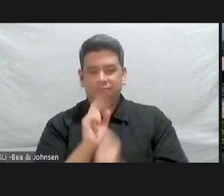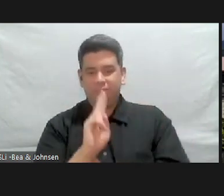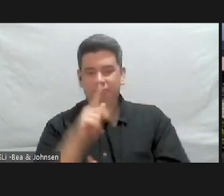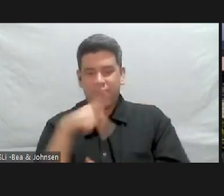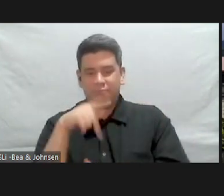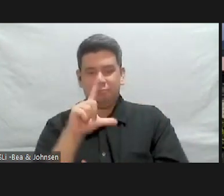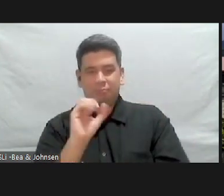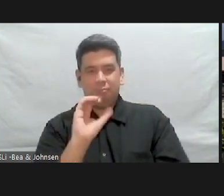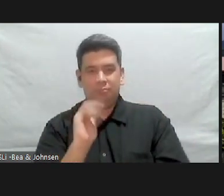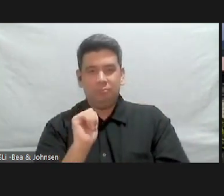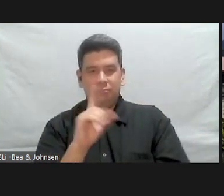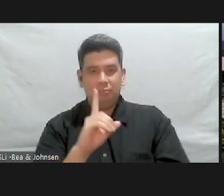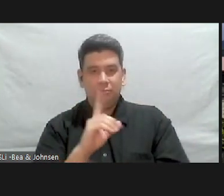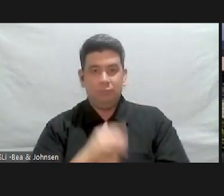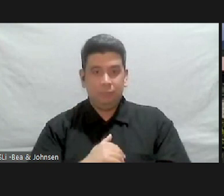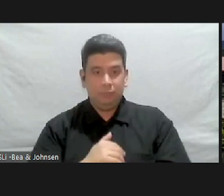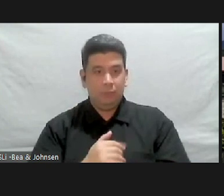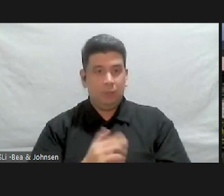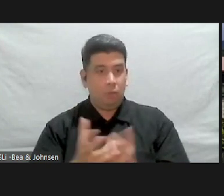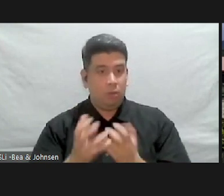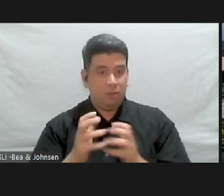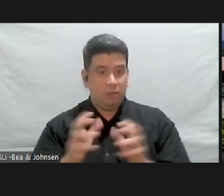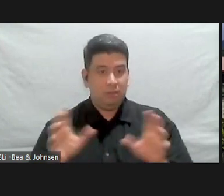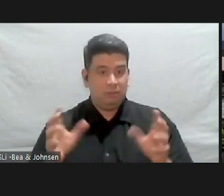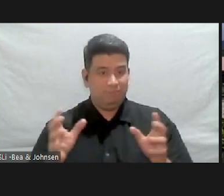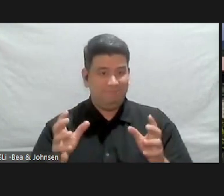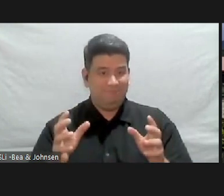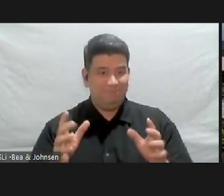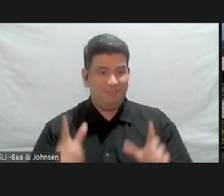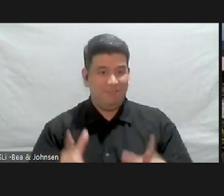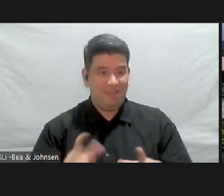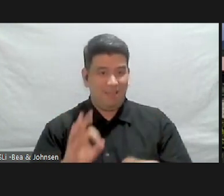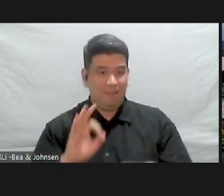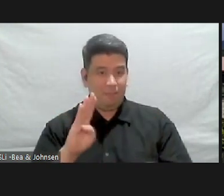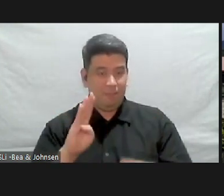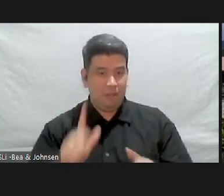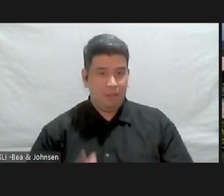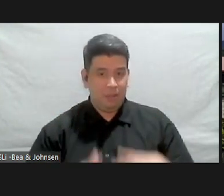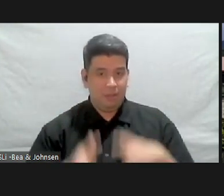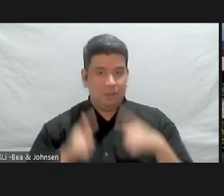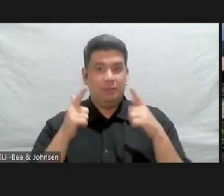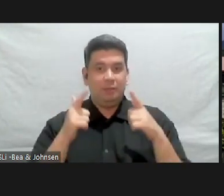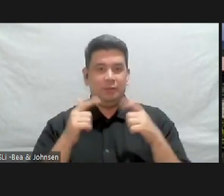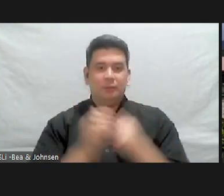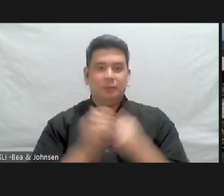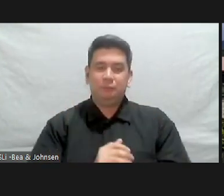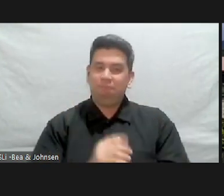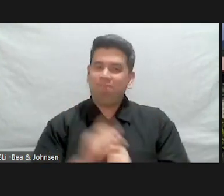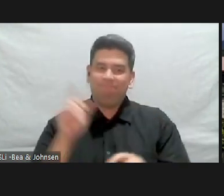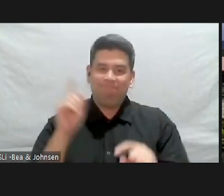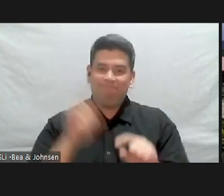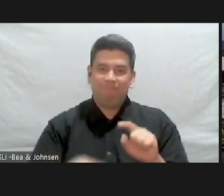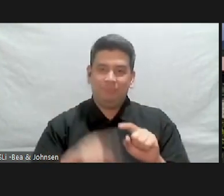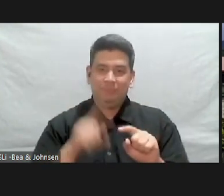ang binalak natin sana is live stream. Pero hindi naman nakisama tong sa ating FB.